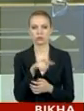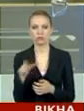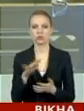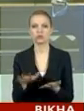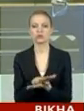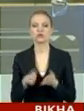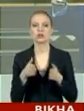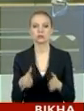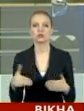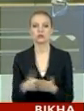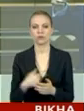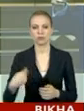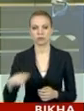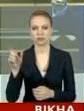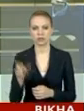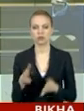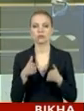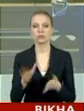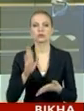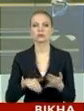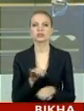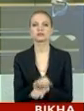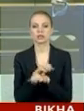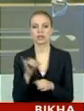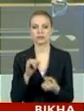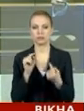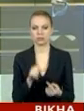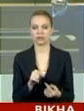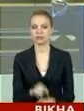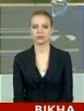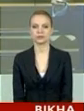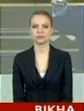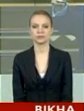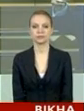розчищали путь новому президентові. Путь без пікетів та протестів.